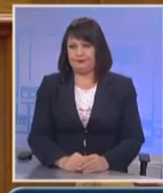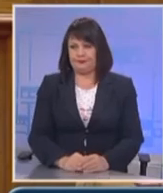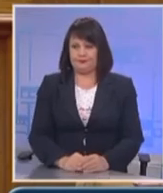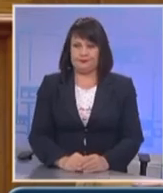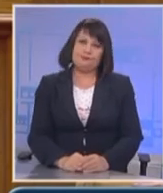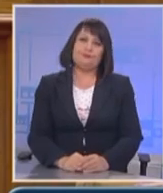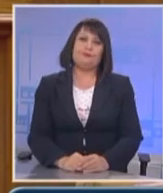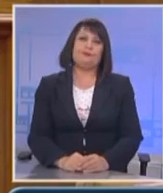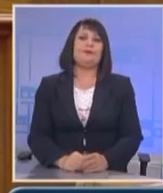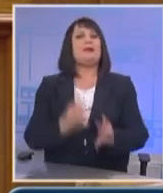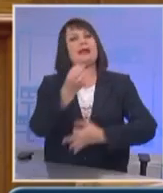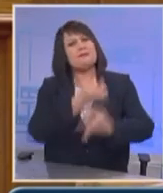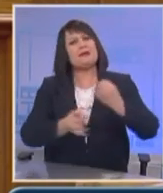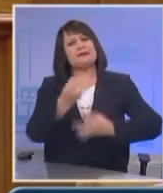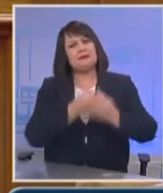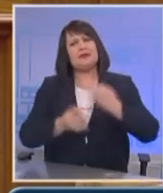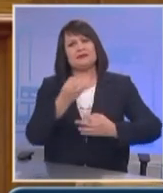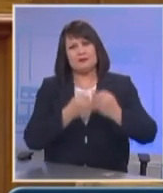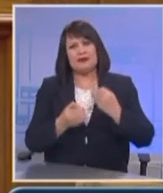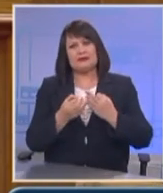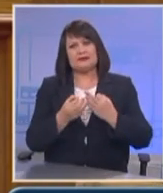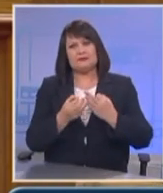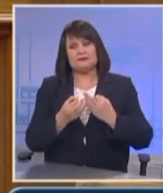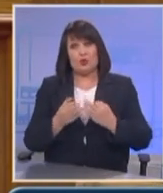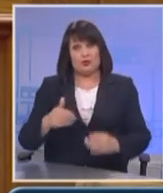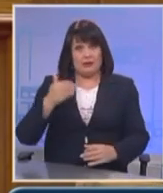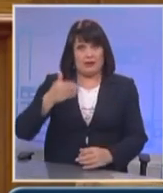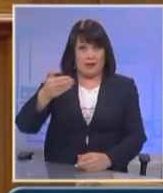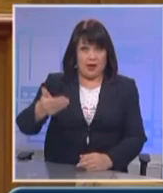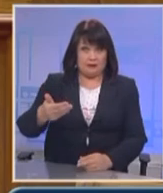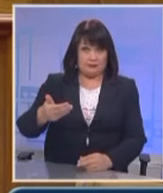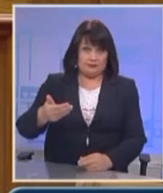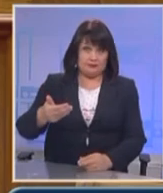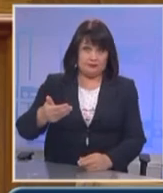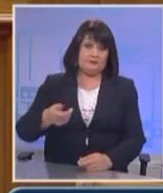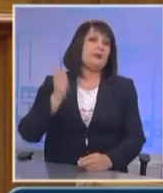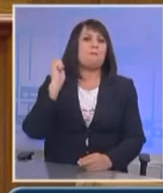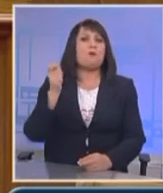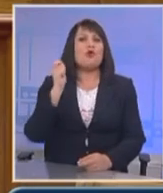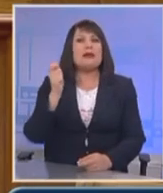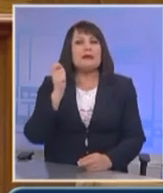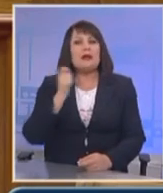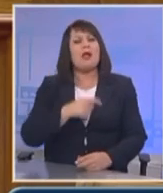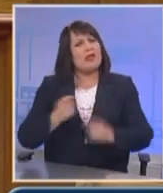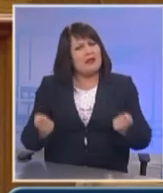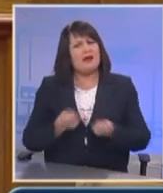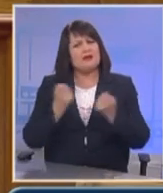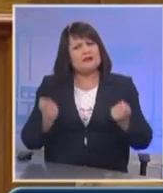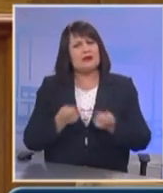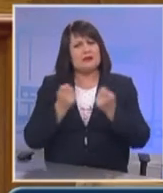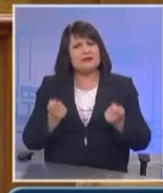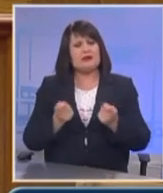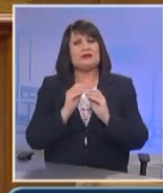Ό,τι αναφέρατε σήμερα ως μελλοντικές σας πολιτικές πρωτοβουλίες στον τομέα της